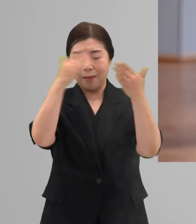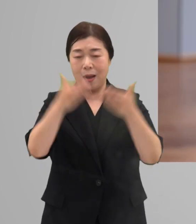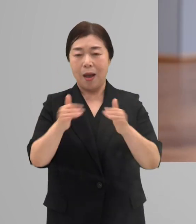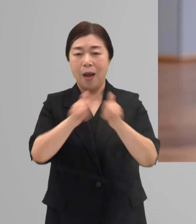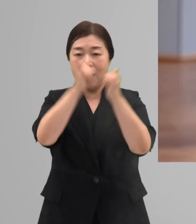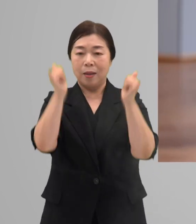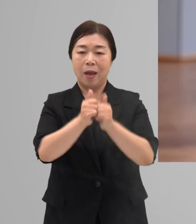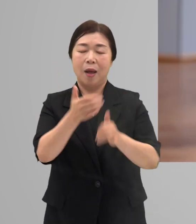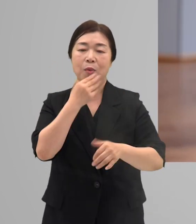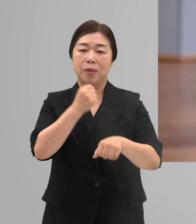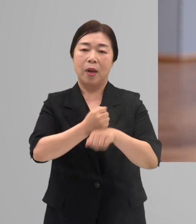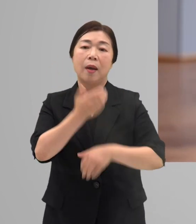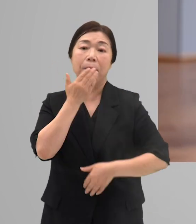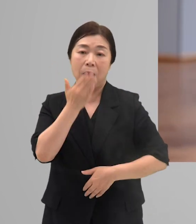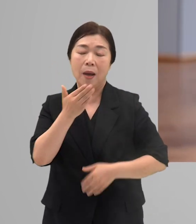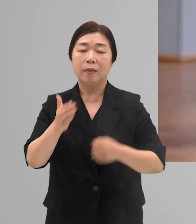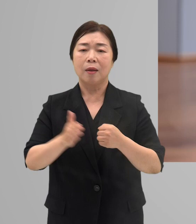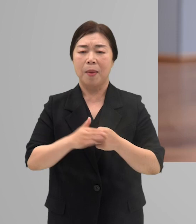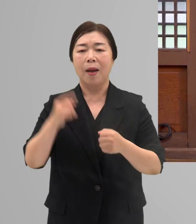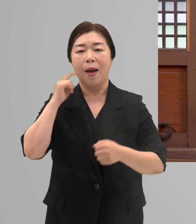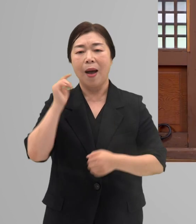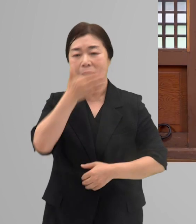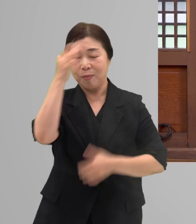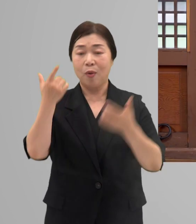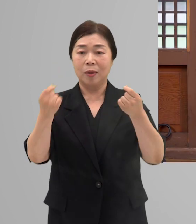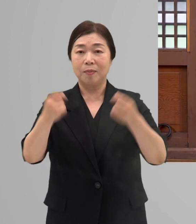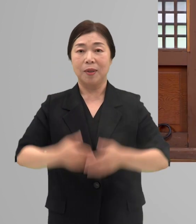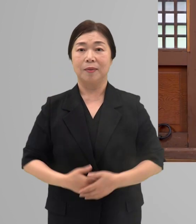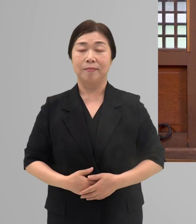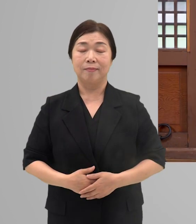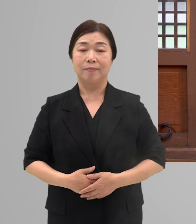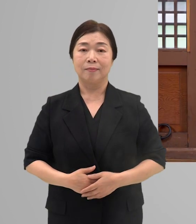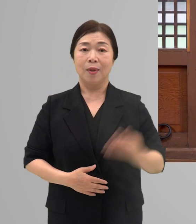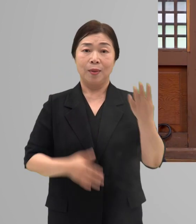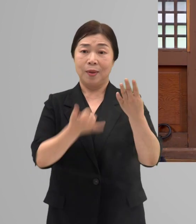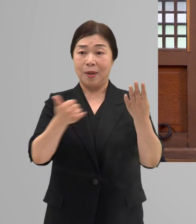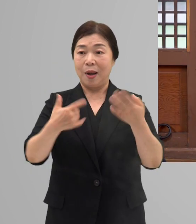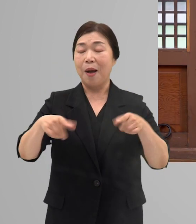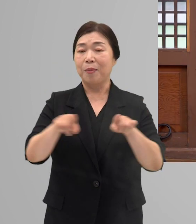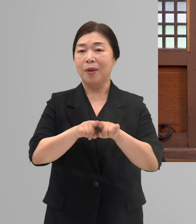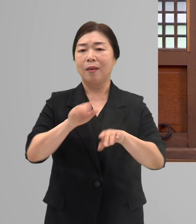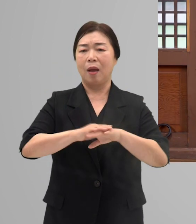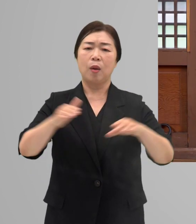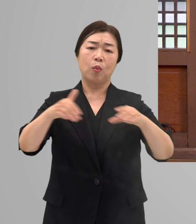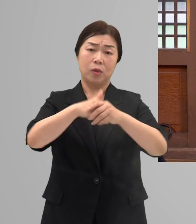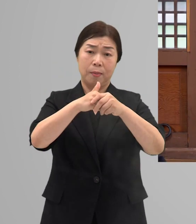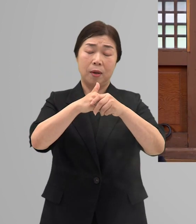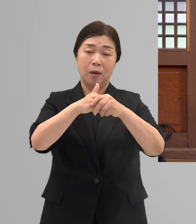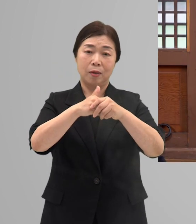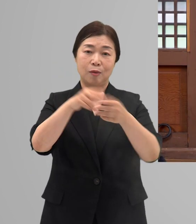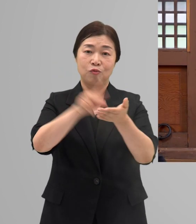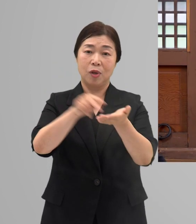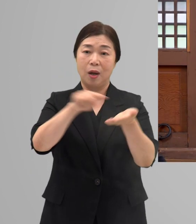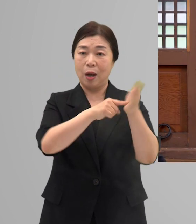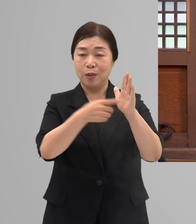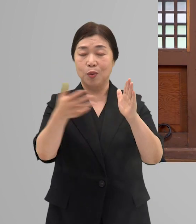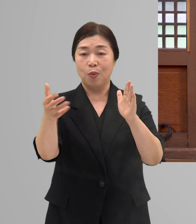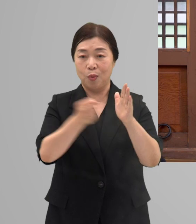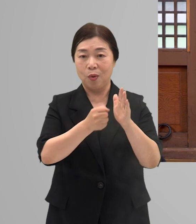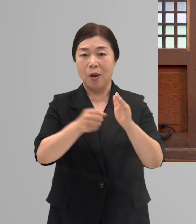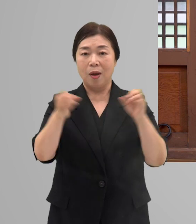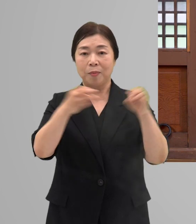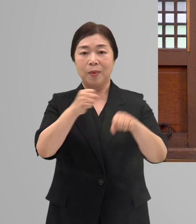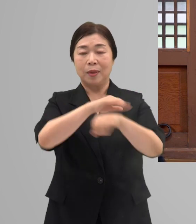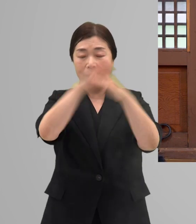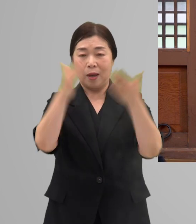있는 사회가 아름다운 사회라고 생각합니다. 네. 네, 오늘 이렇게 4분과 함께 내 손을 잡아라는 주제로 전화위복